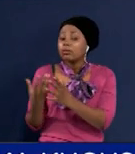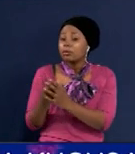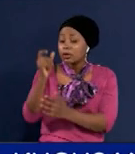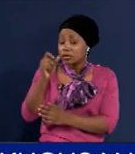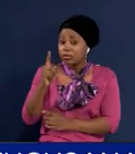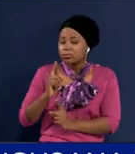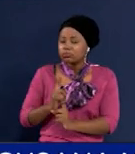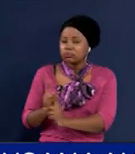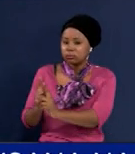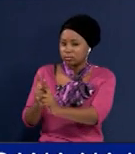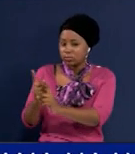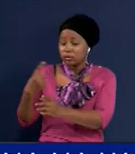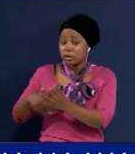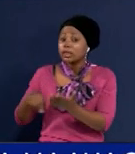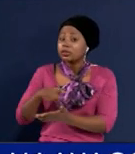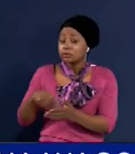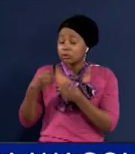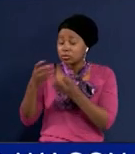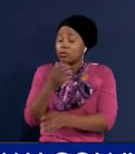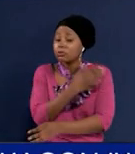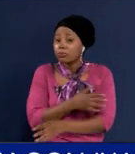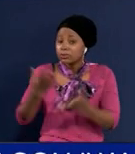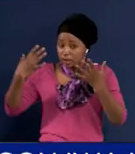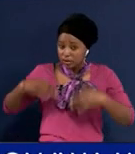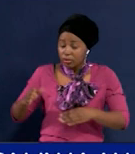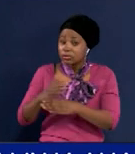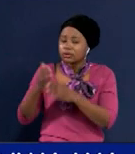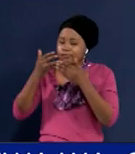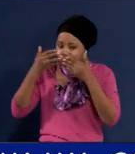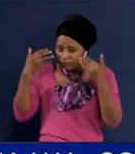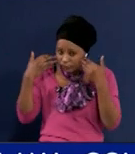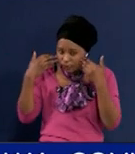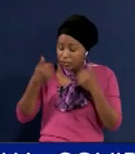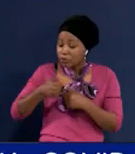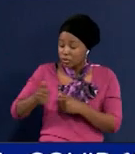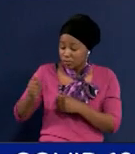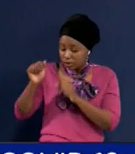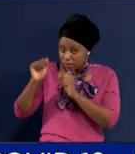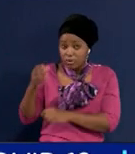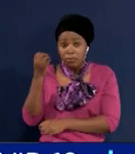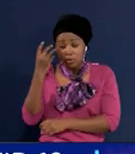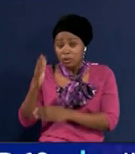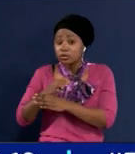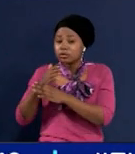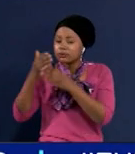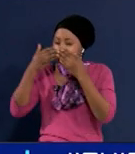watakao msindikiza kwenye kituo cha kutolea huduma za afya wavae barakoa, lakini na yeye avae barakoa